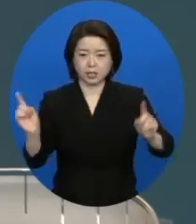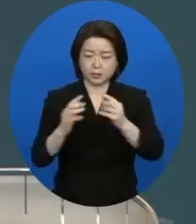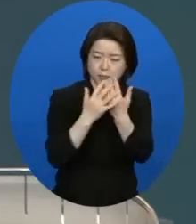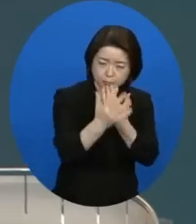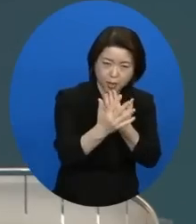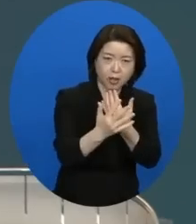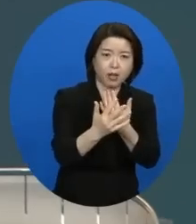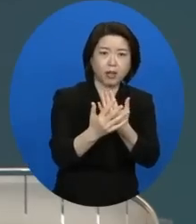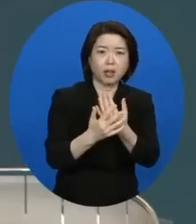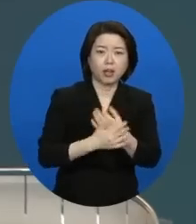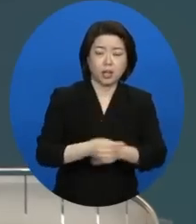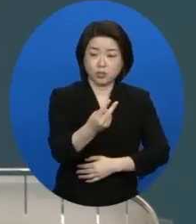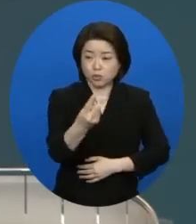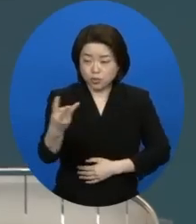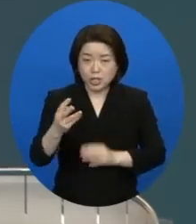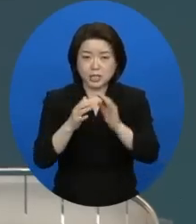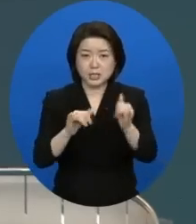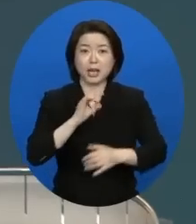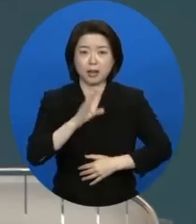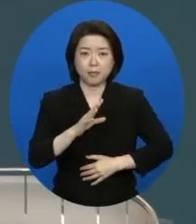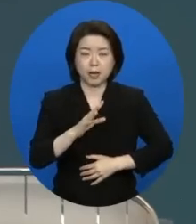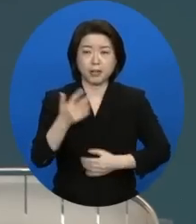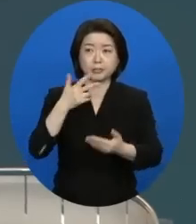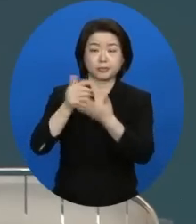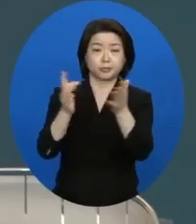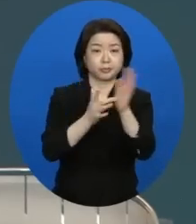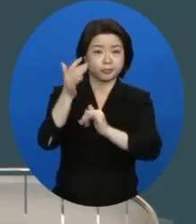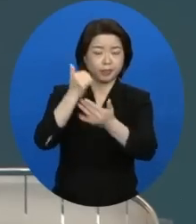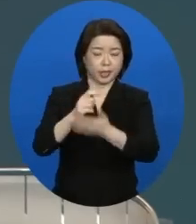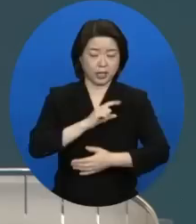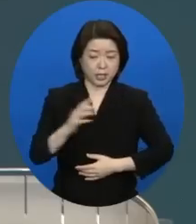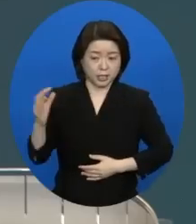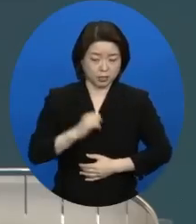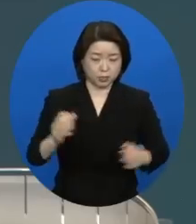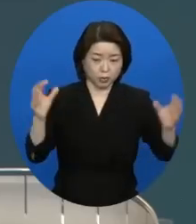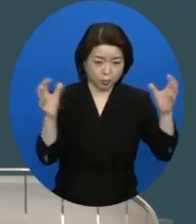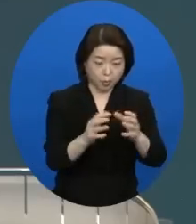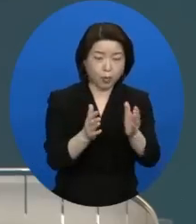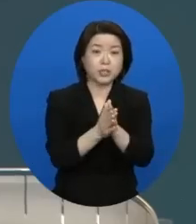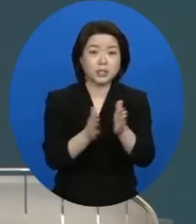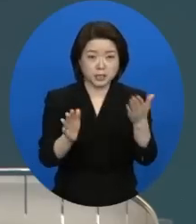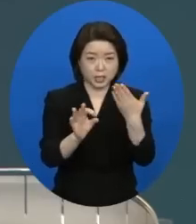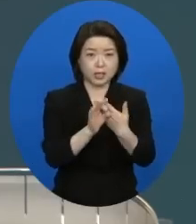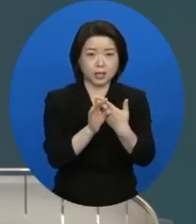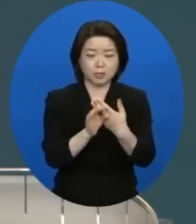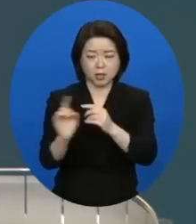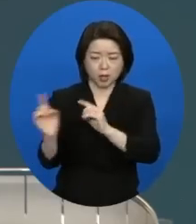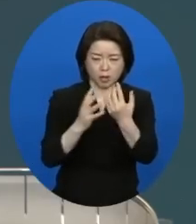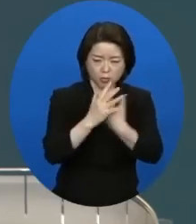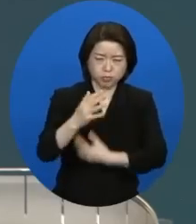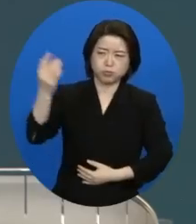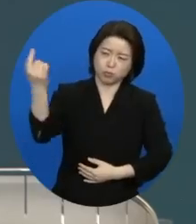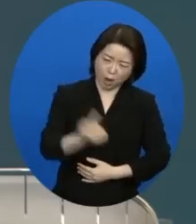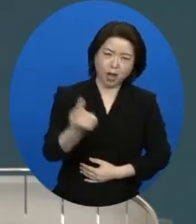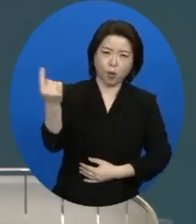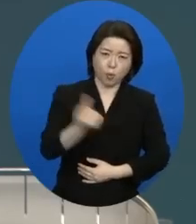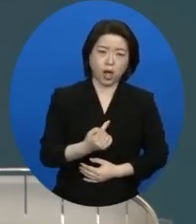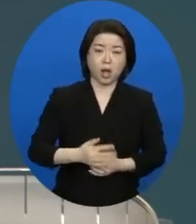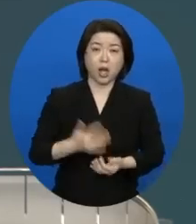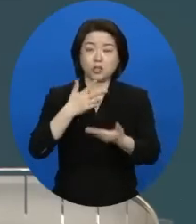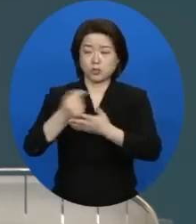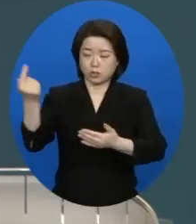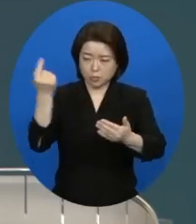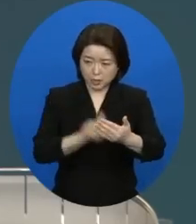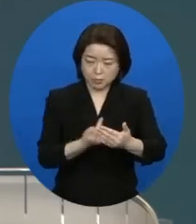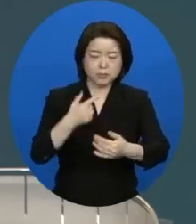모이든 두세 사람만 주 예수님의 이름으로 모이기 시작하면 부흥이 임하게 돼요. 주님의 임재를